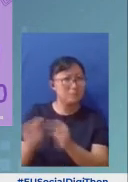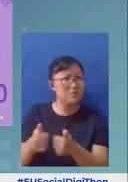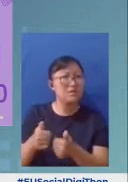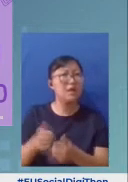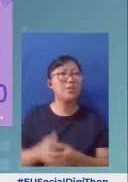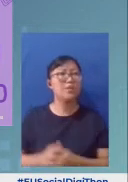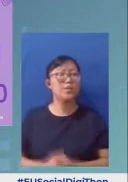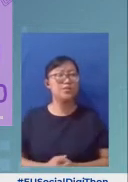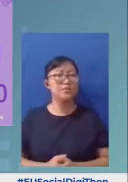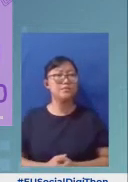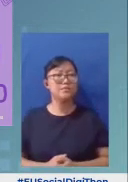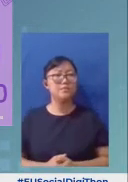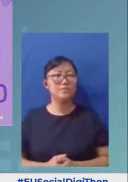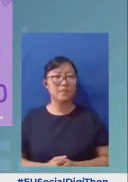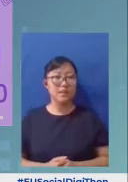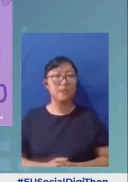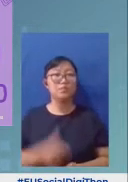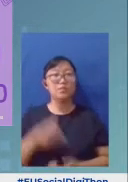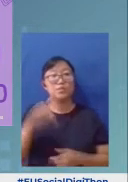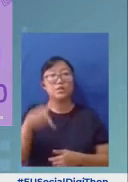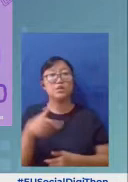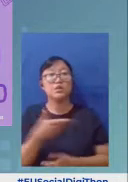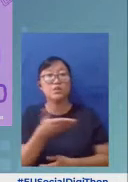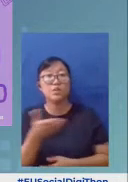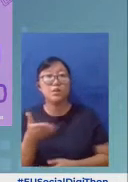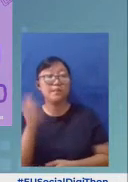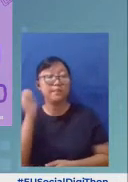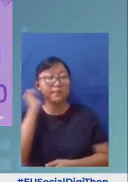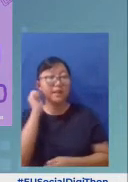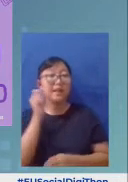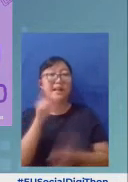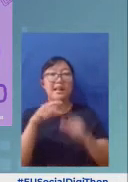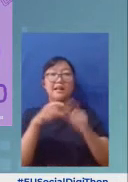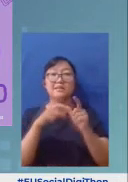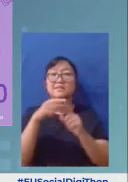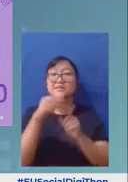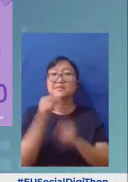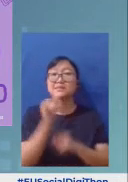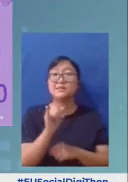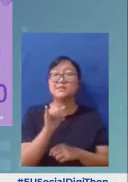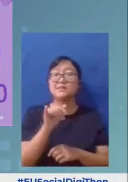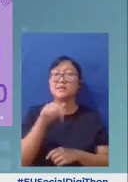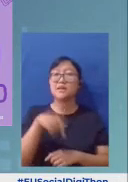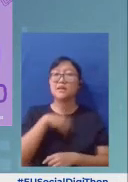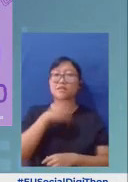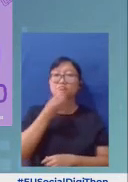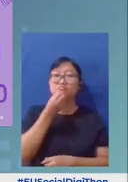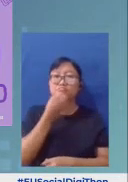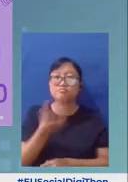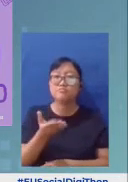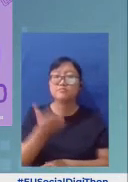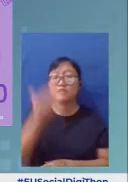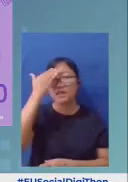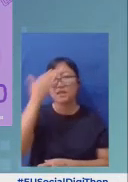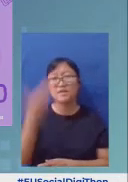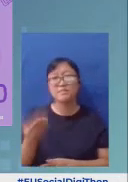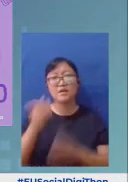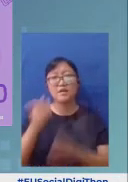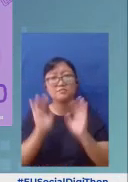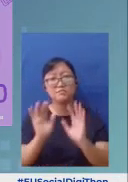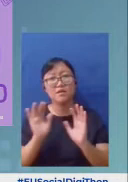Mbak Lastri yang mau saya sampaikan. Terima kasih banyak ya. Dan kalau misalnya